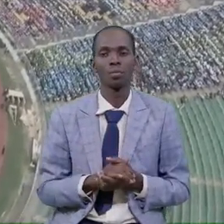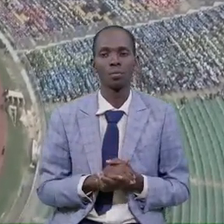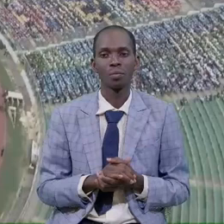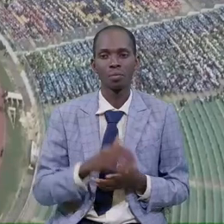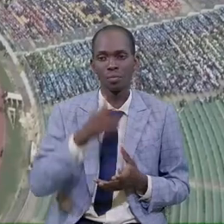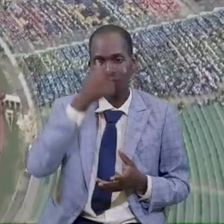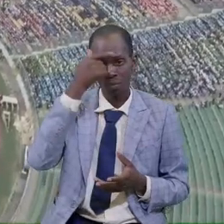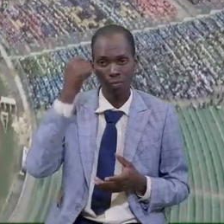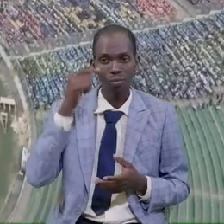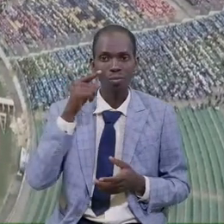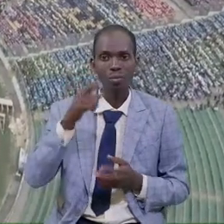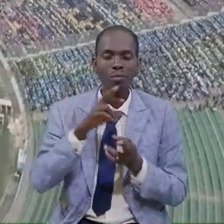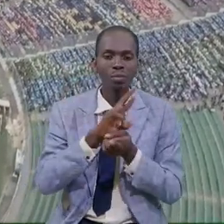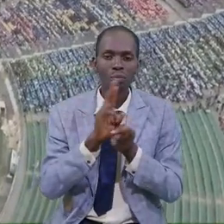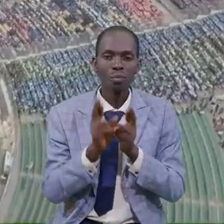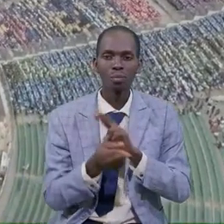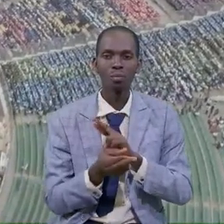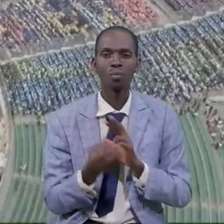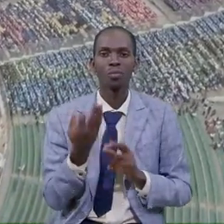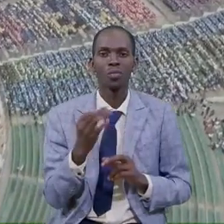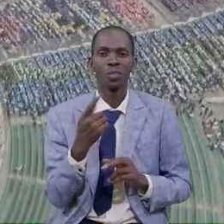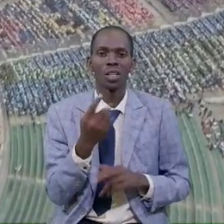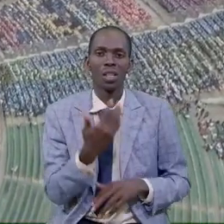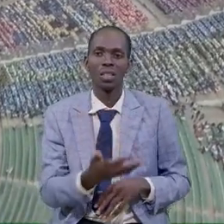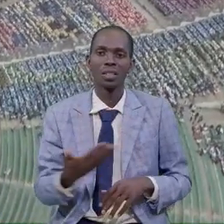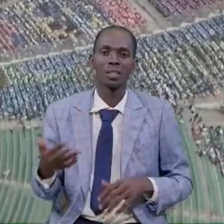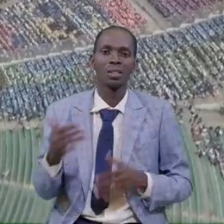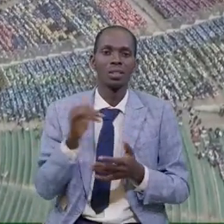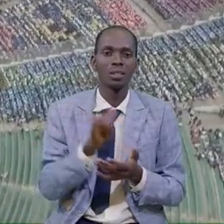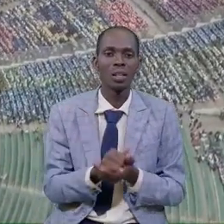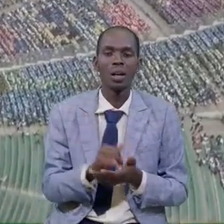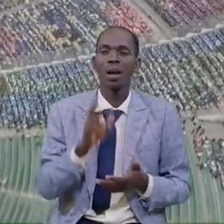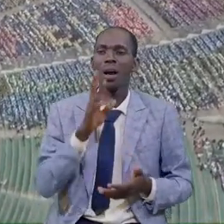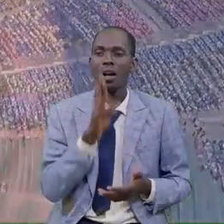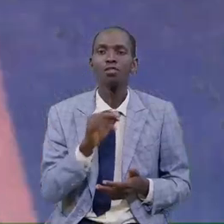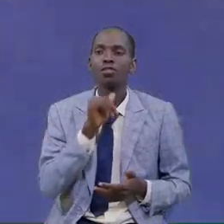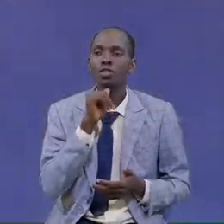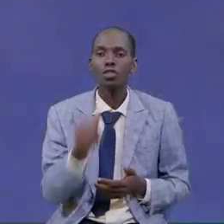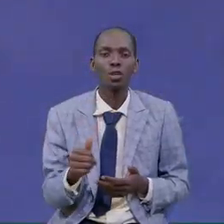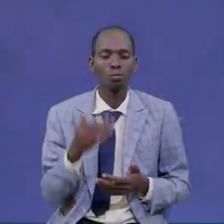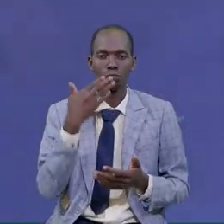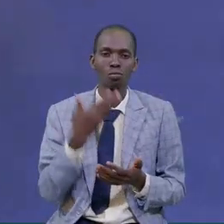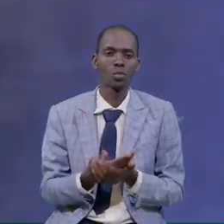que tu te repens des choses qui ne sont pas bonnes pour ta vie.